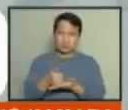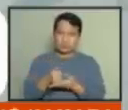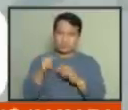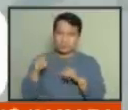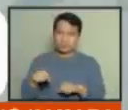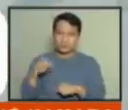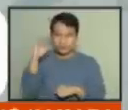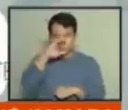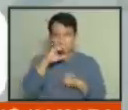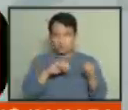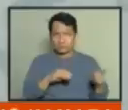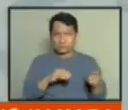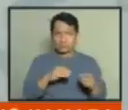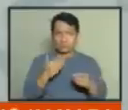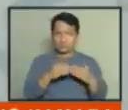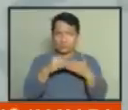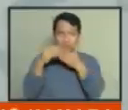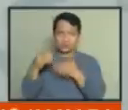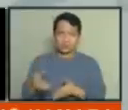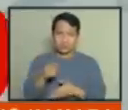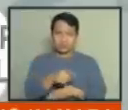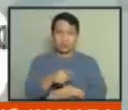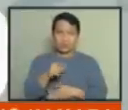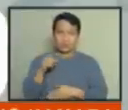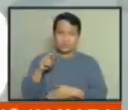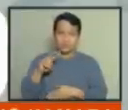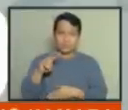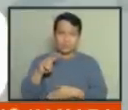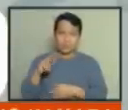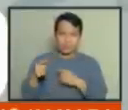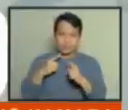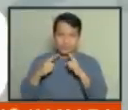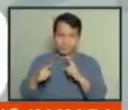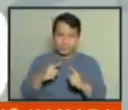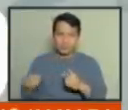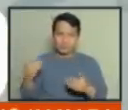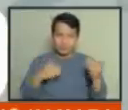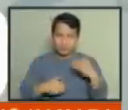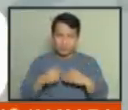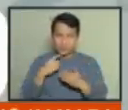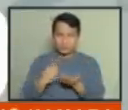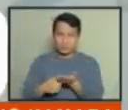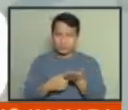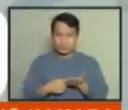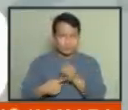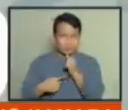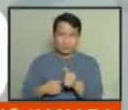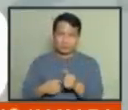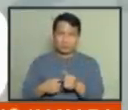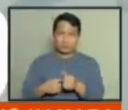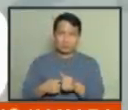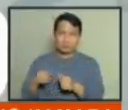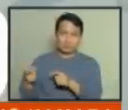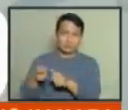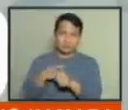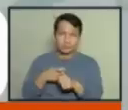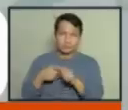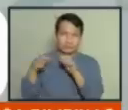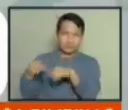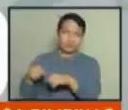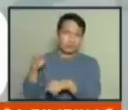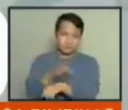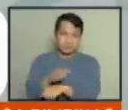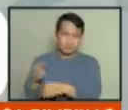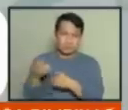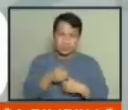opo. Hanapin po natin itong mga leader-leader nitong Cavite Varsitarian. Kausapin nyo kung pwede makipag-usap. Kung ay makipag-usap, di kalawitin ho natin. Opo,